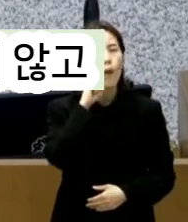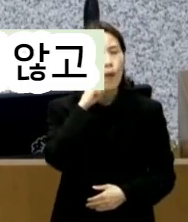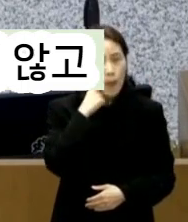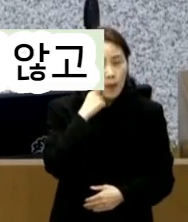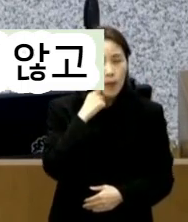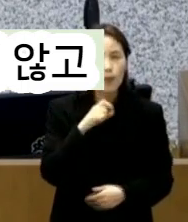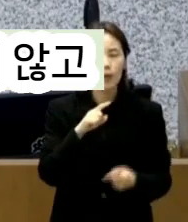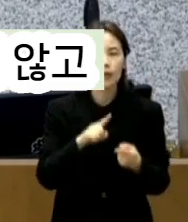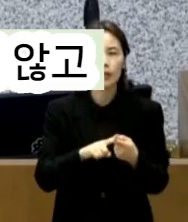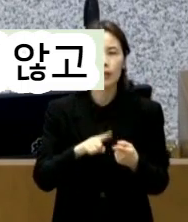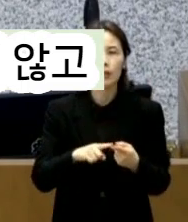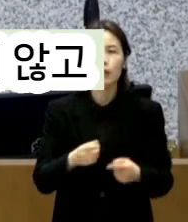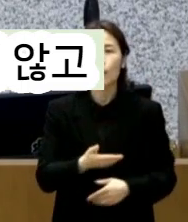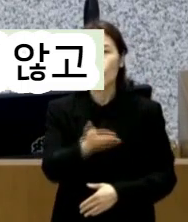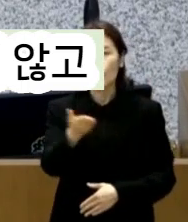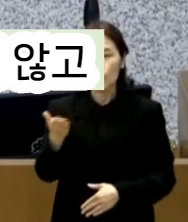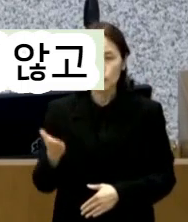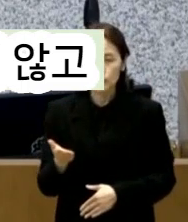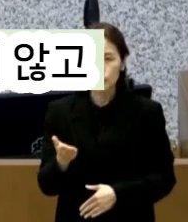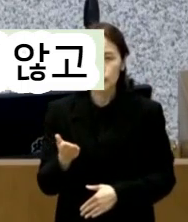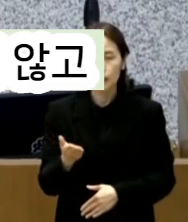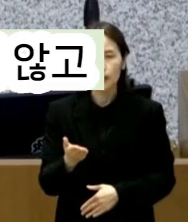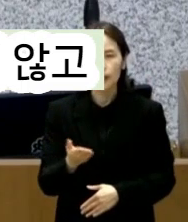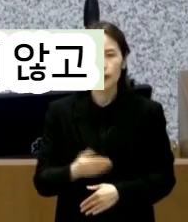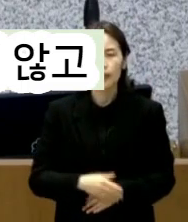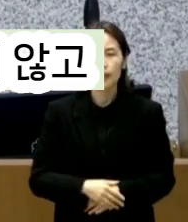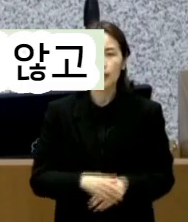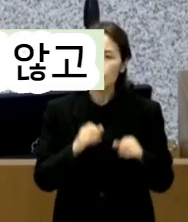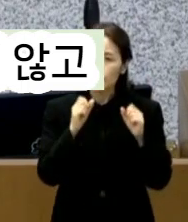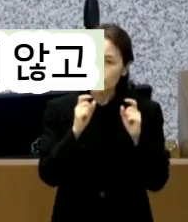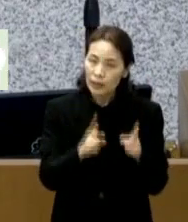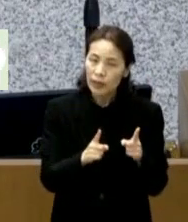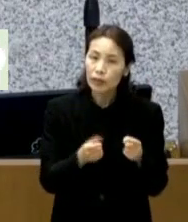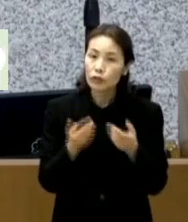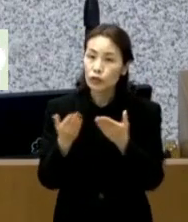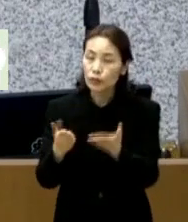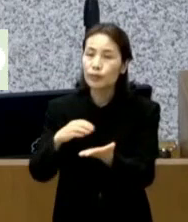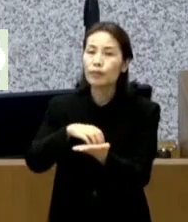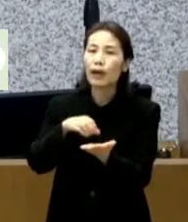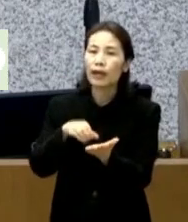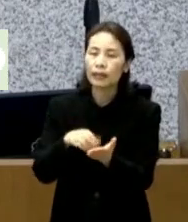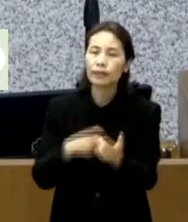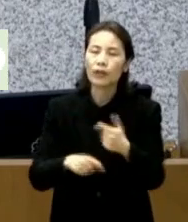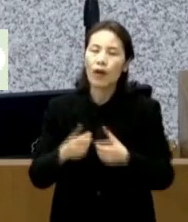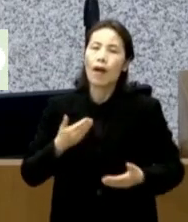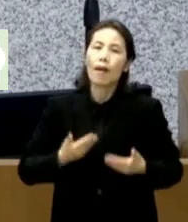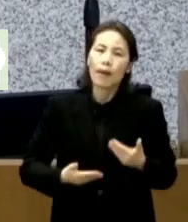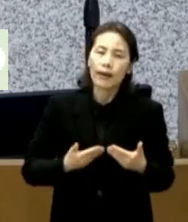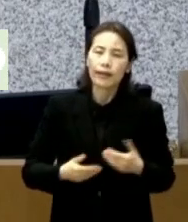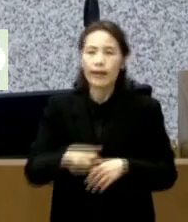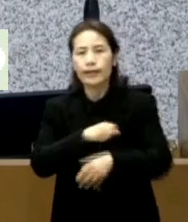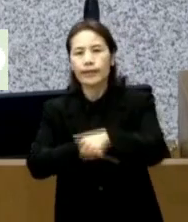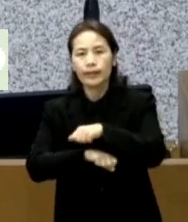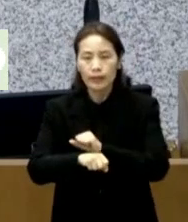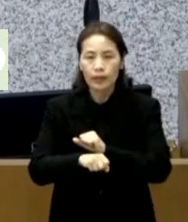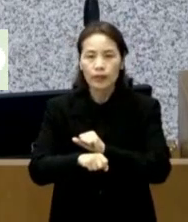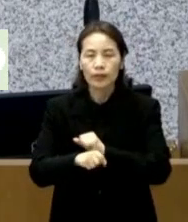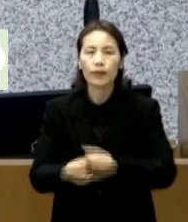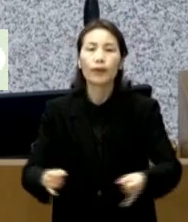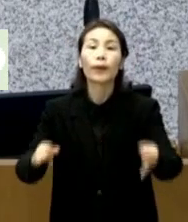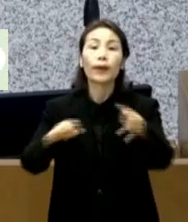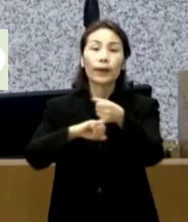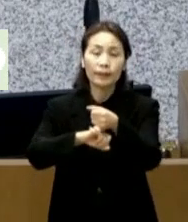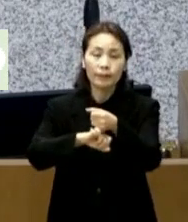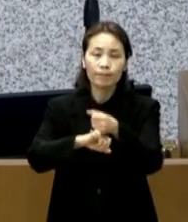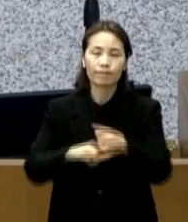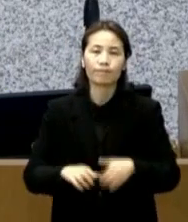경기도의회는 여러분이 주신 기회의 소중함을 잊지 않고 더 바쁘게 더 분주히 뛸 것을